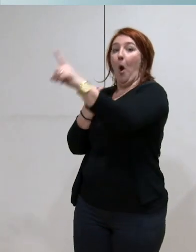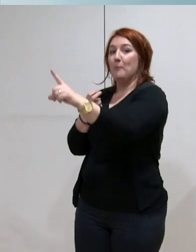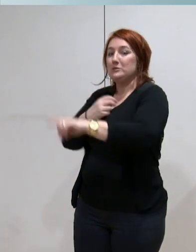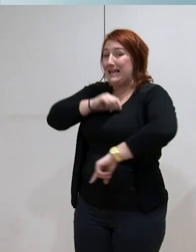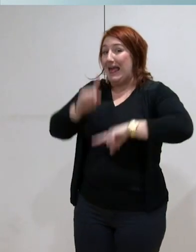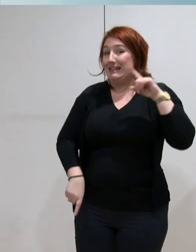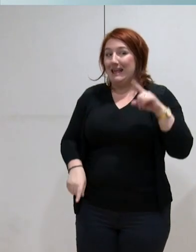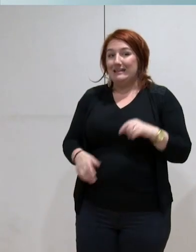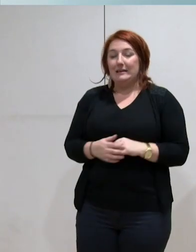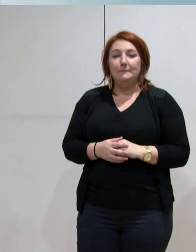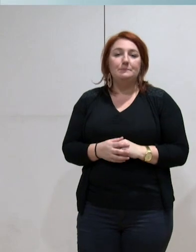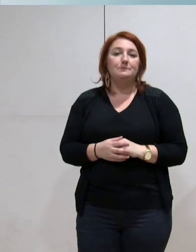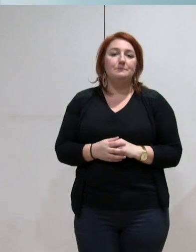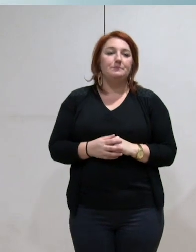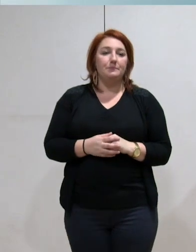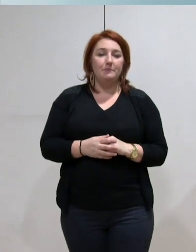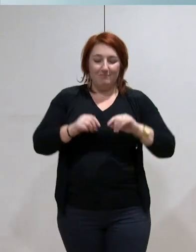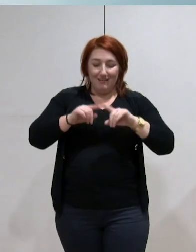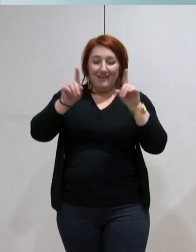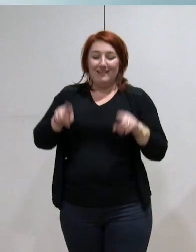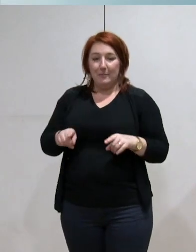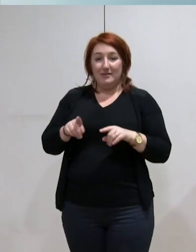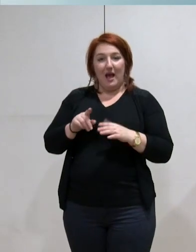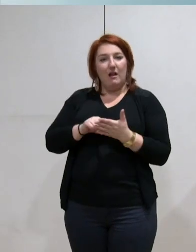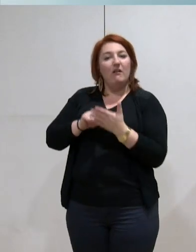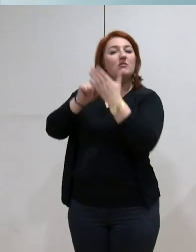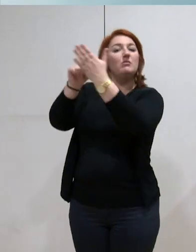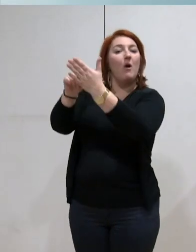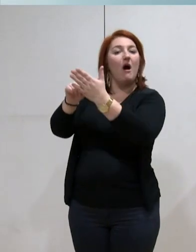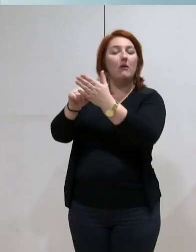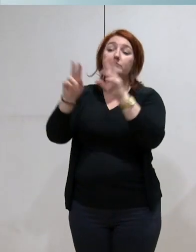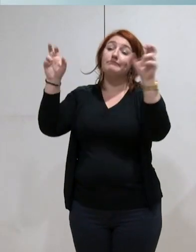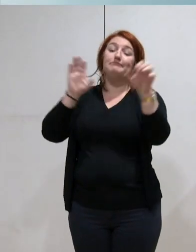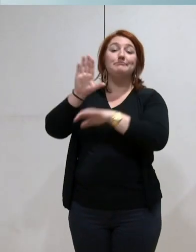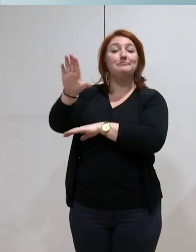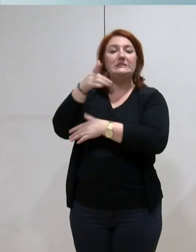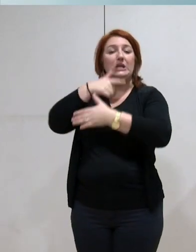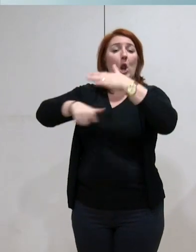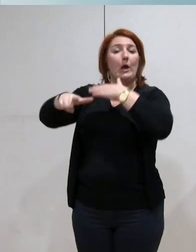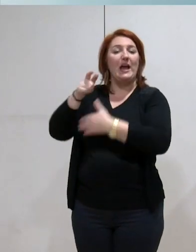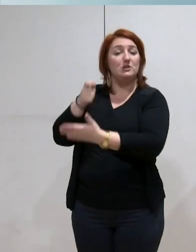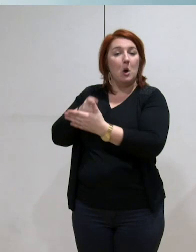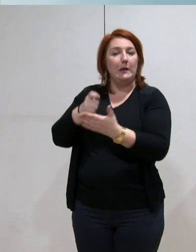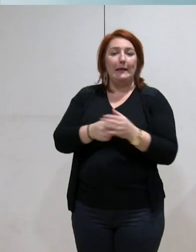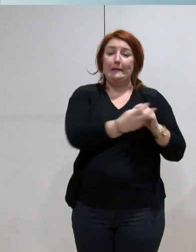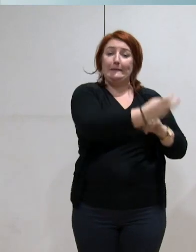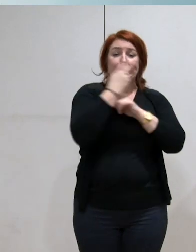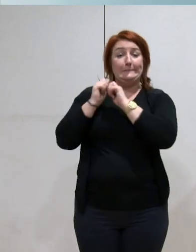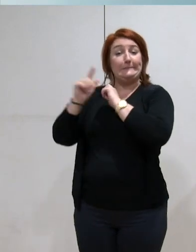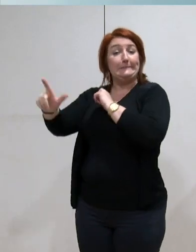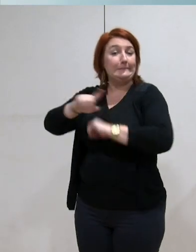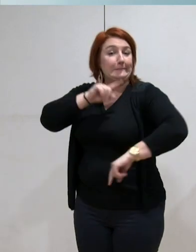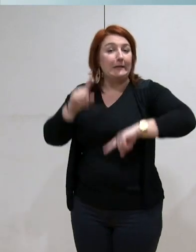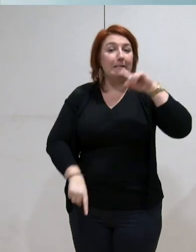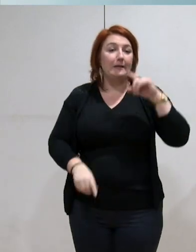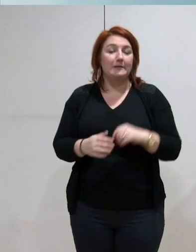le pour rembourser du capital restendu comme disent les banquiers alors en français tous les jours on pourrait dire que c'est la cavalerie